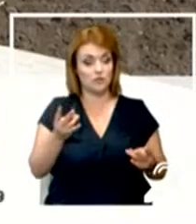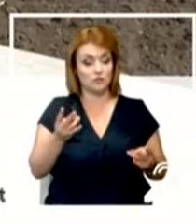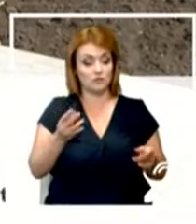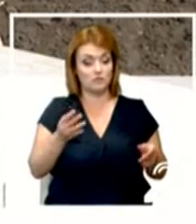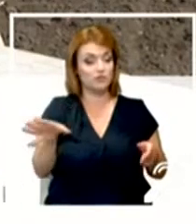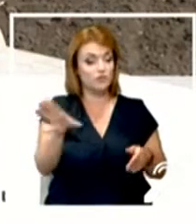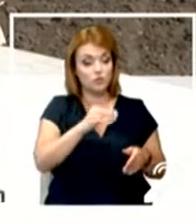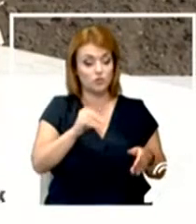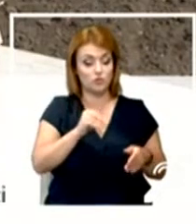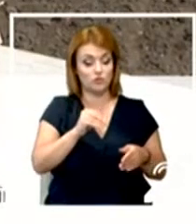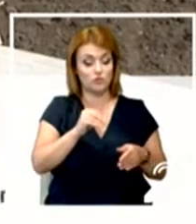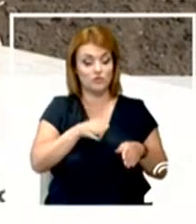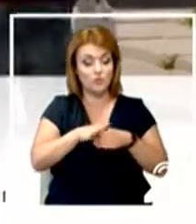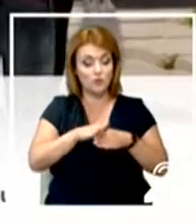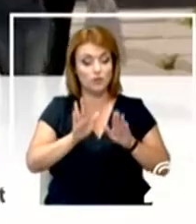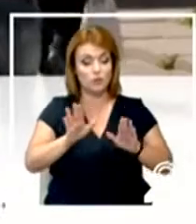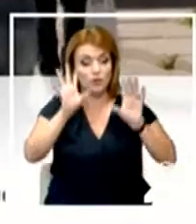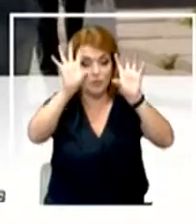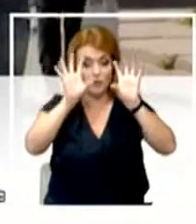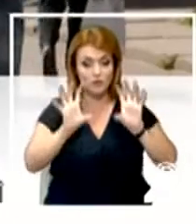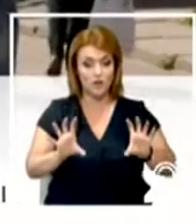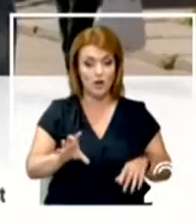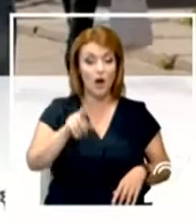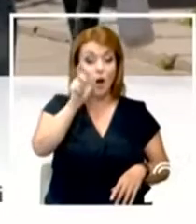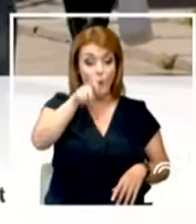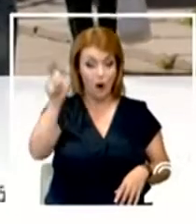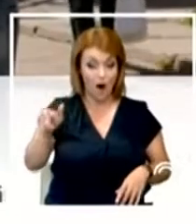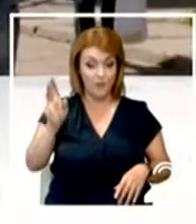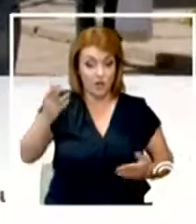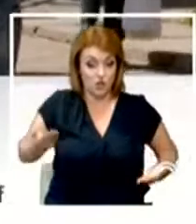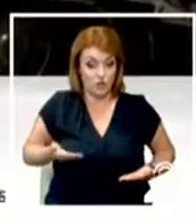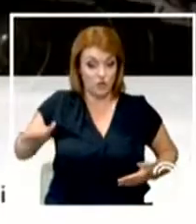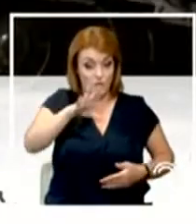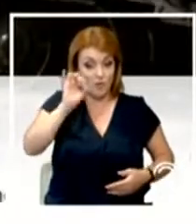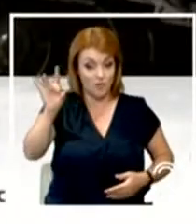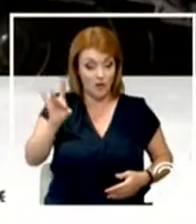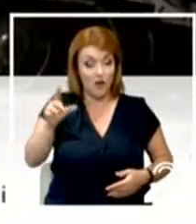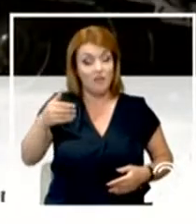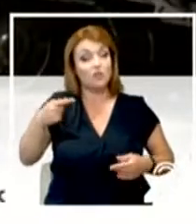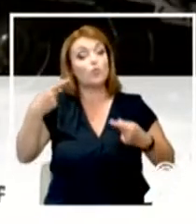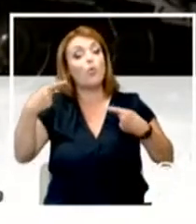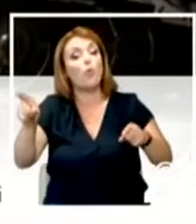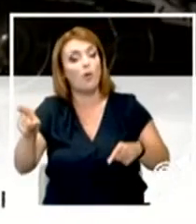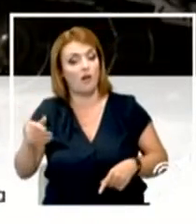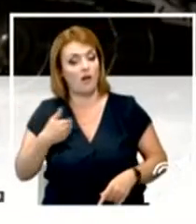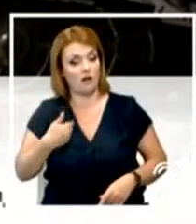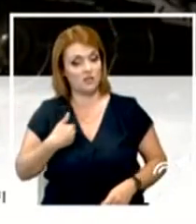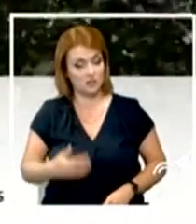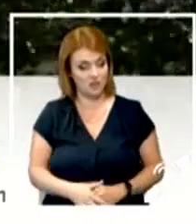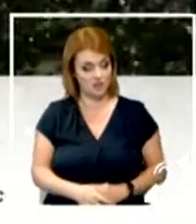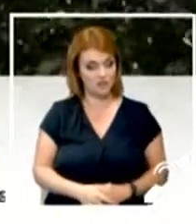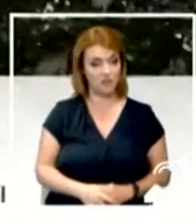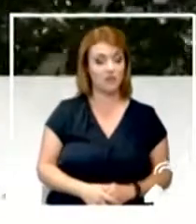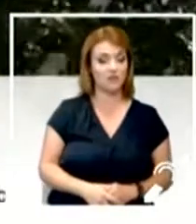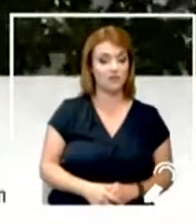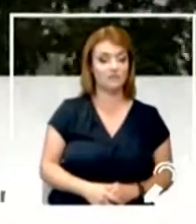a Republicii Moldova și malul stâng. Totuși, oamenii din stânga Nistrului vor altceva decât cei interesați în